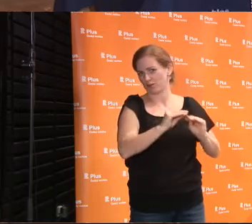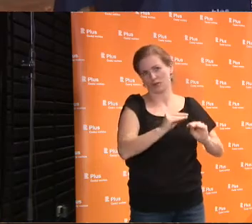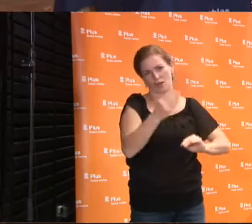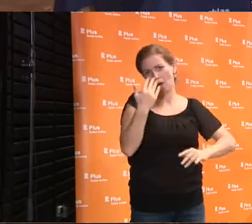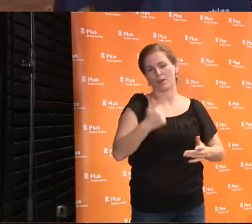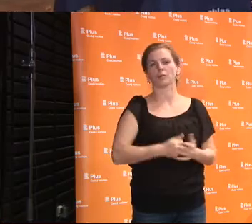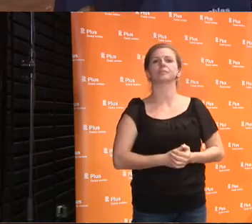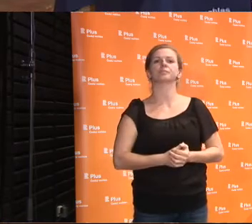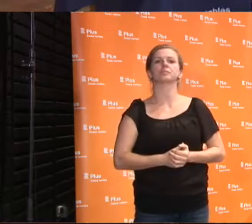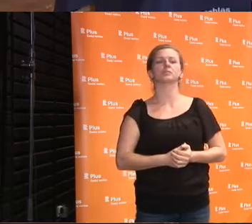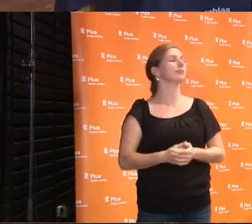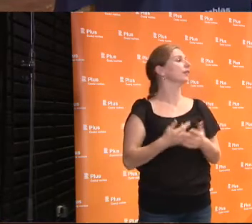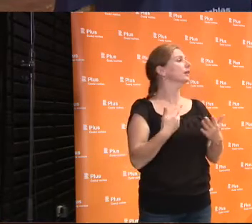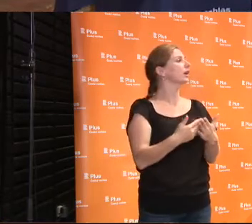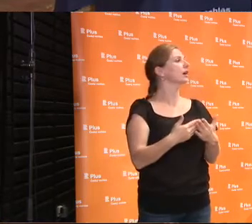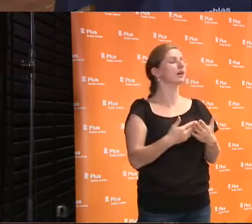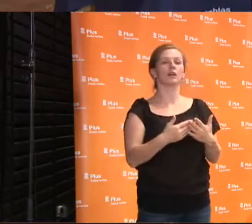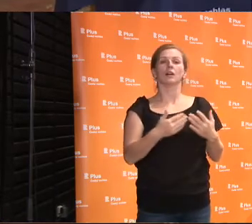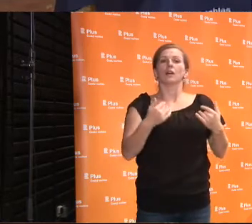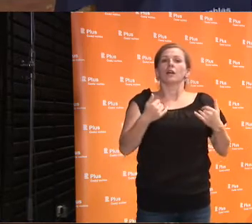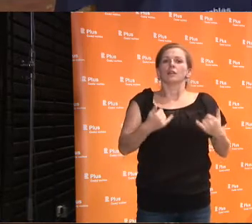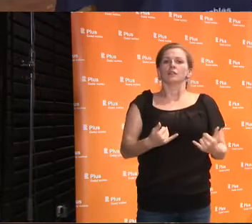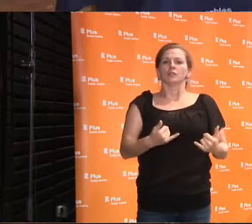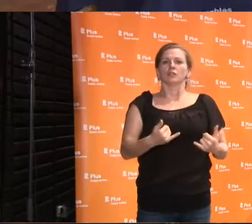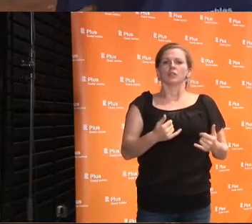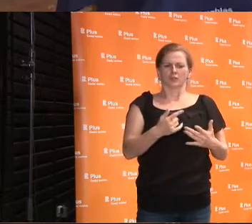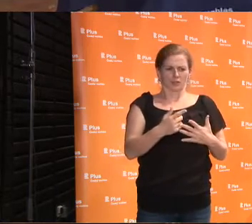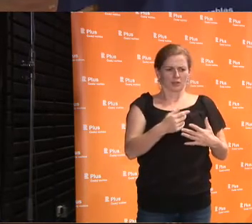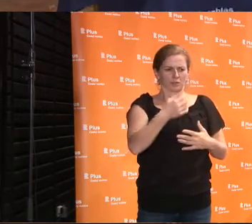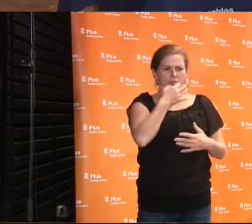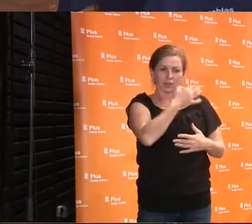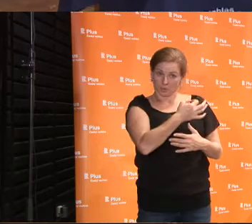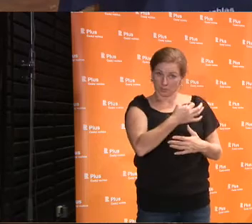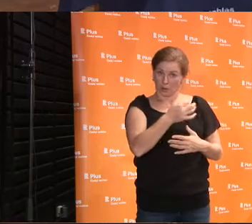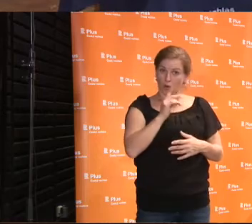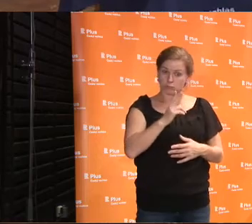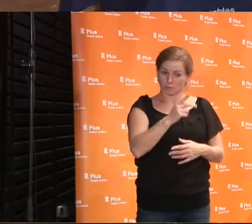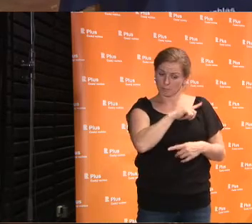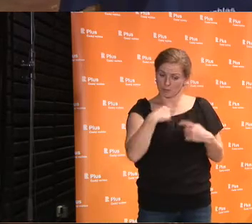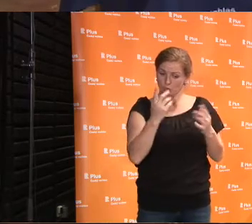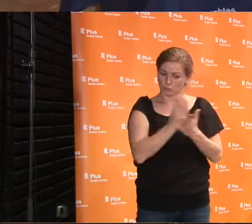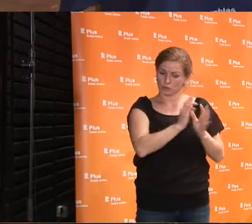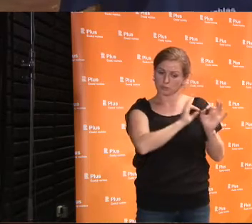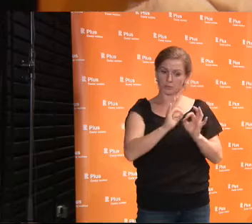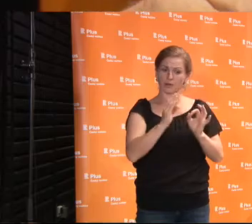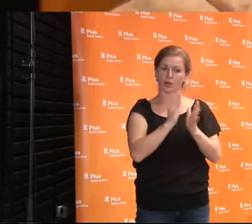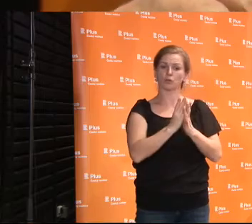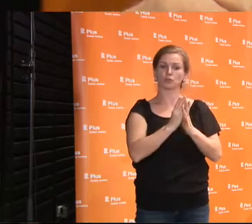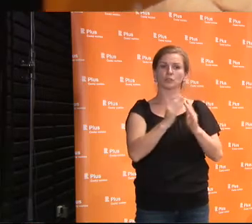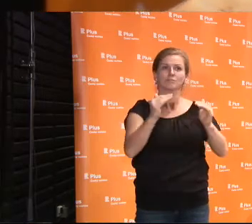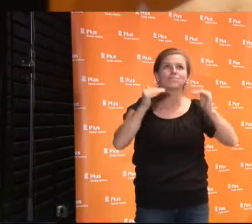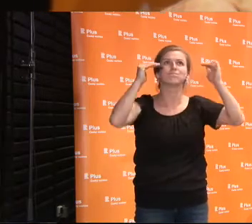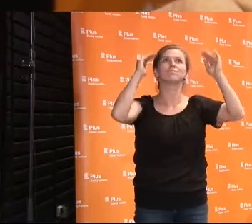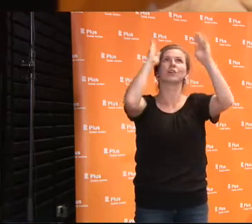společnost připraveni na to, abychom dělali ta rozhodnutí vyššího řádu, nebo ta kvalifikovanější, náročnější rozhodnutí. Na to samozřejmě